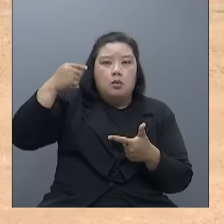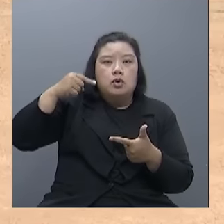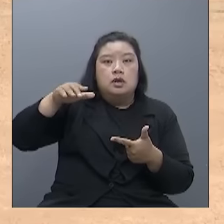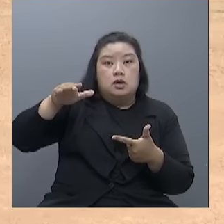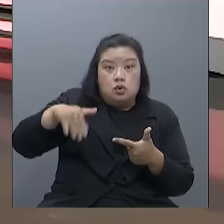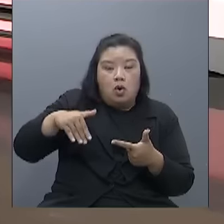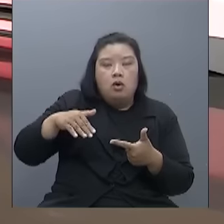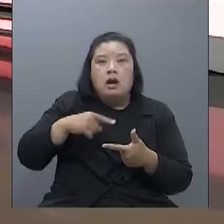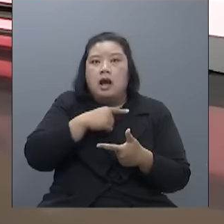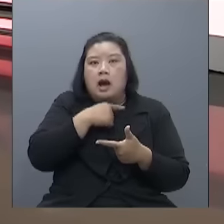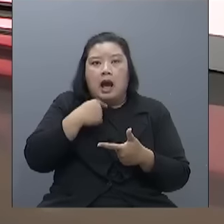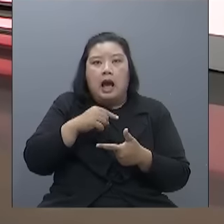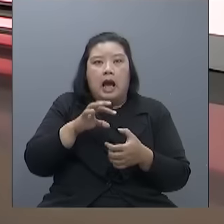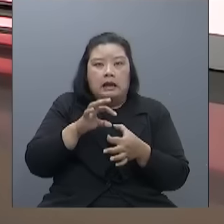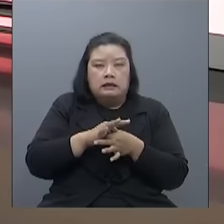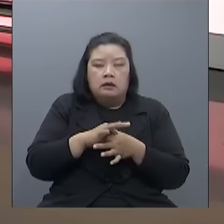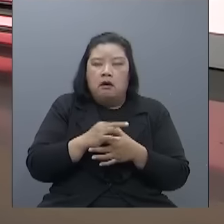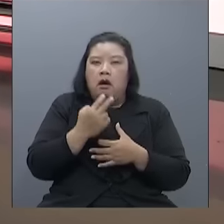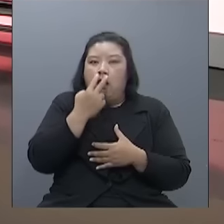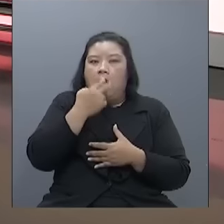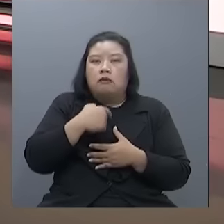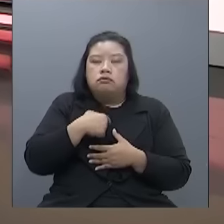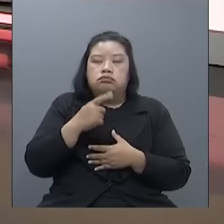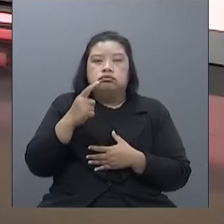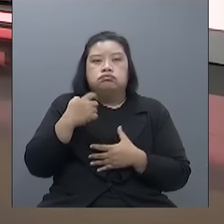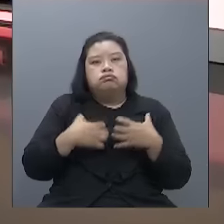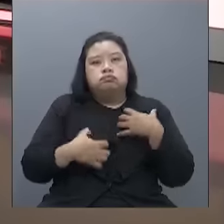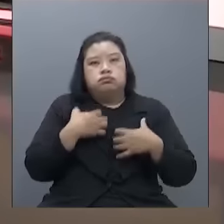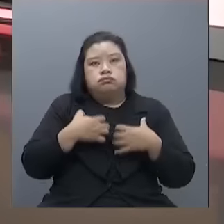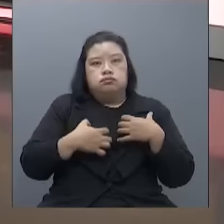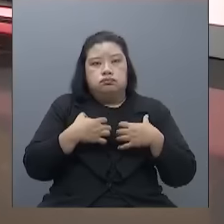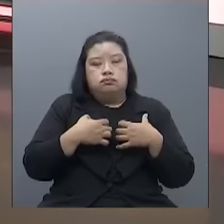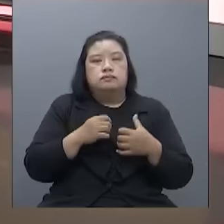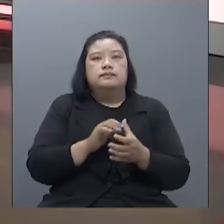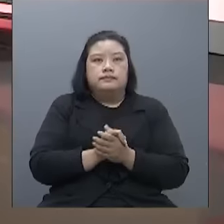ความทรมานค่ะคุณพรวดีคุณจิรชาตาคะ ค่ะ